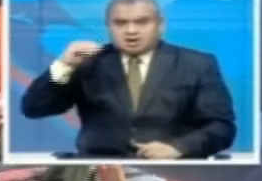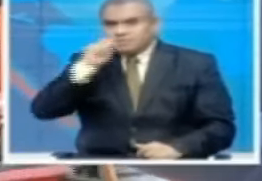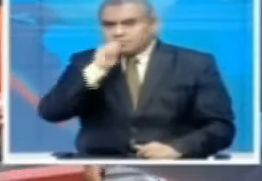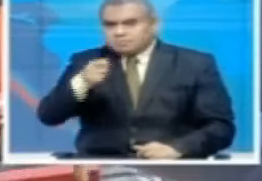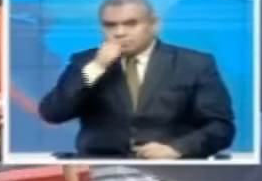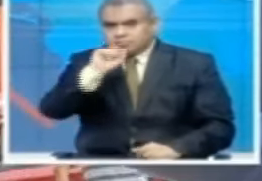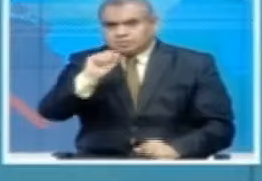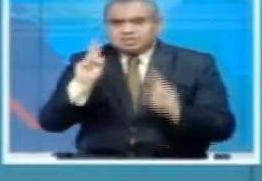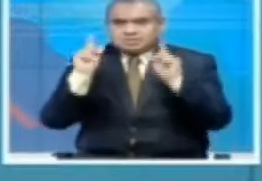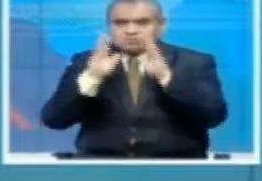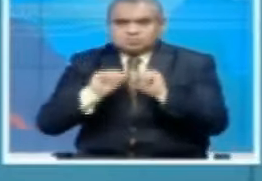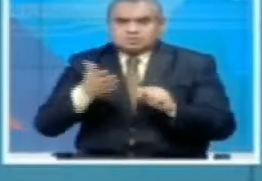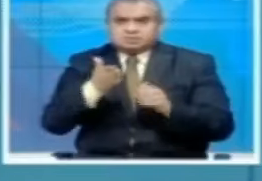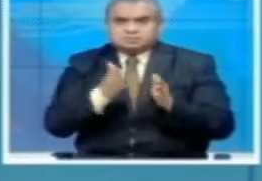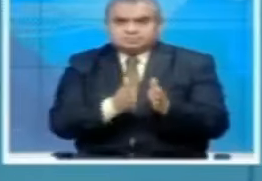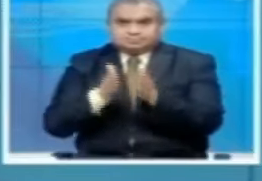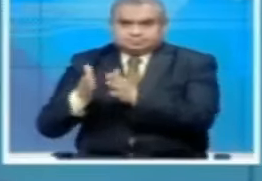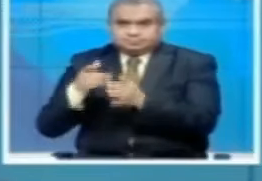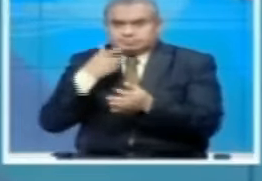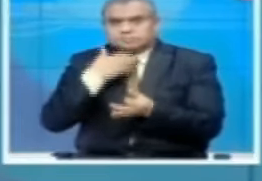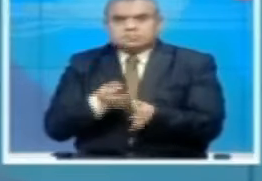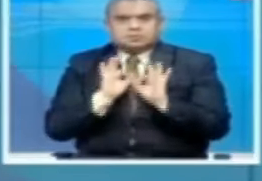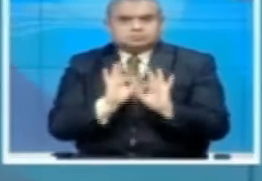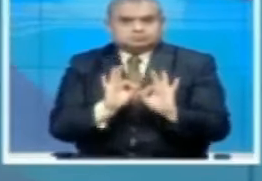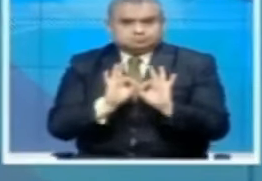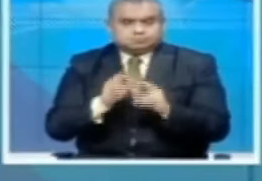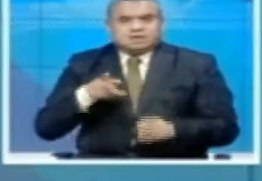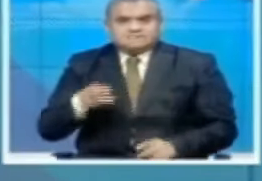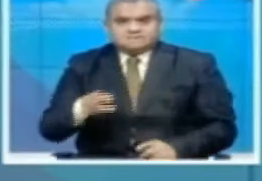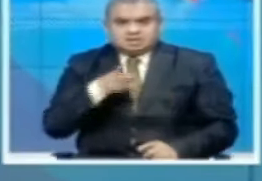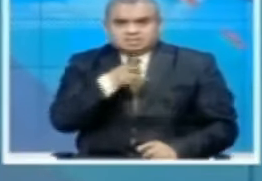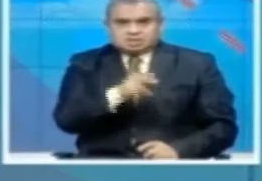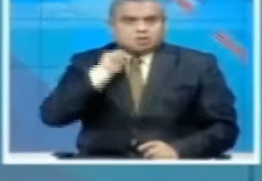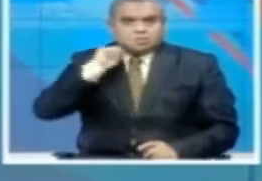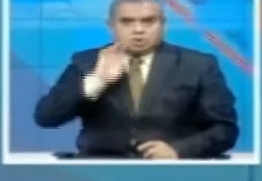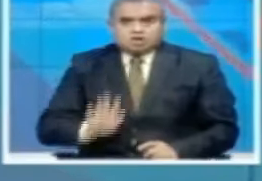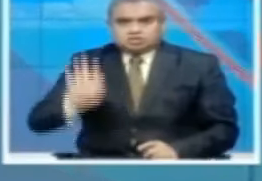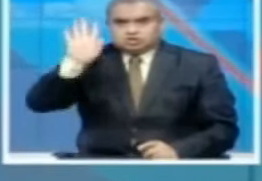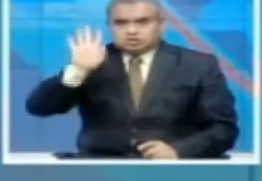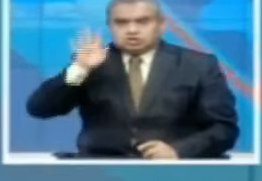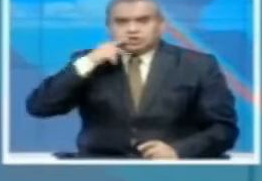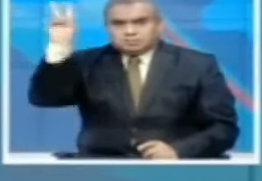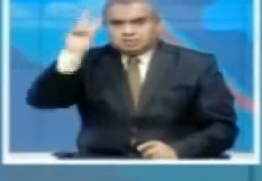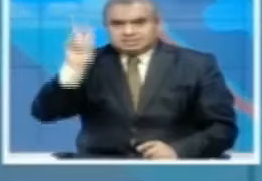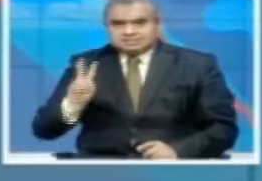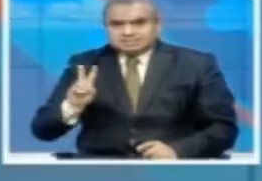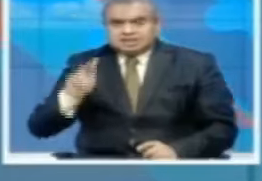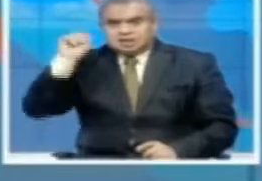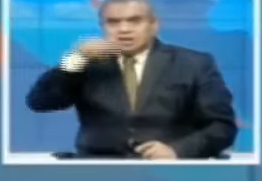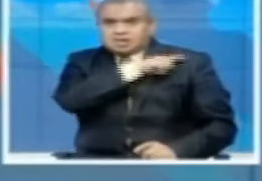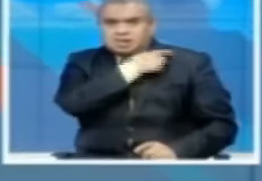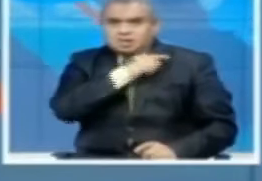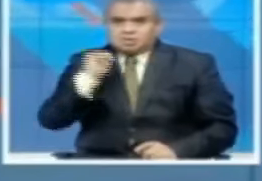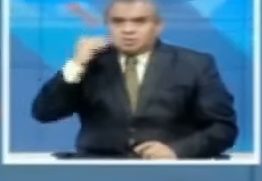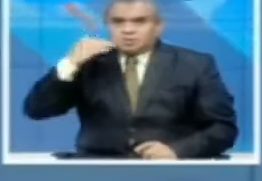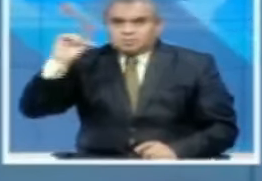التلفزيون المصري. وفيما له صلة، افتتح محافظ شمال سيناء اللواء محمد عبد الفضيل شوشة